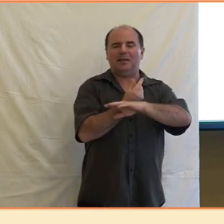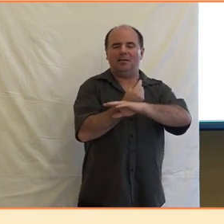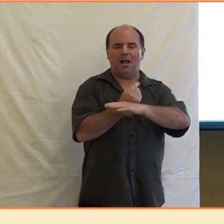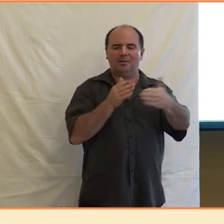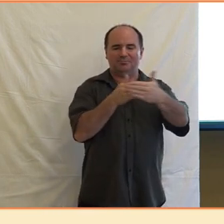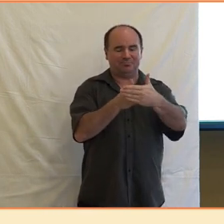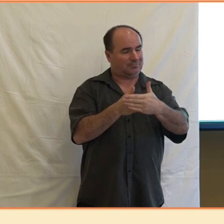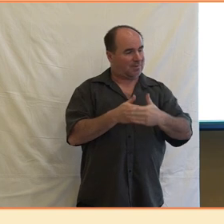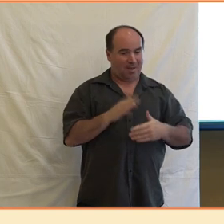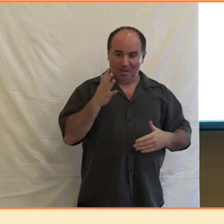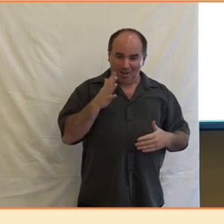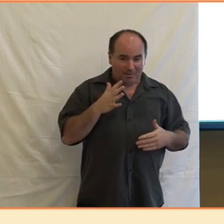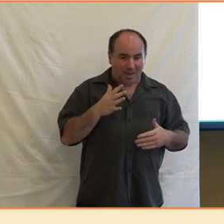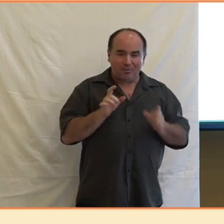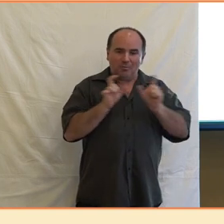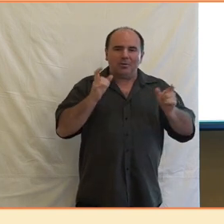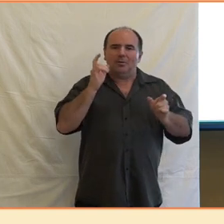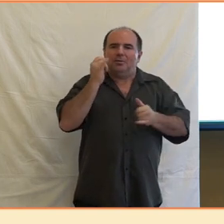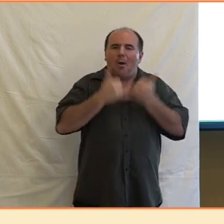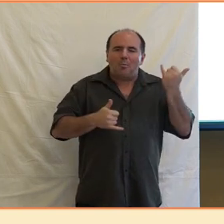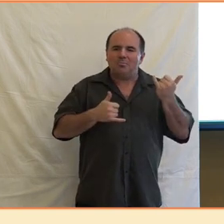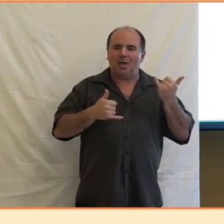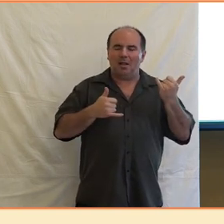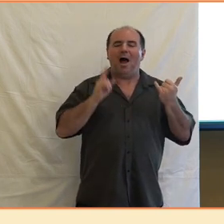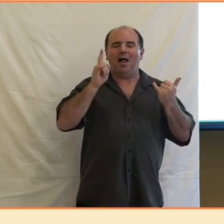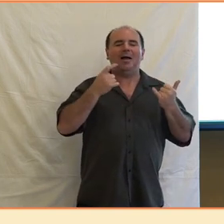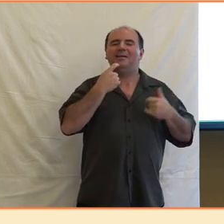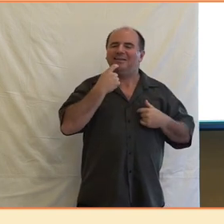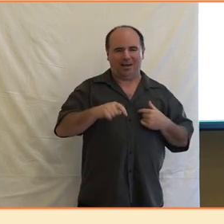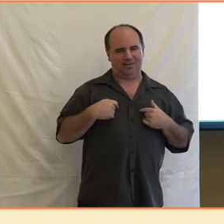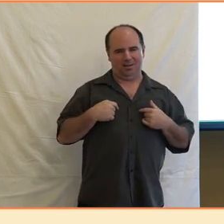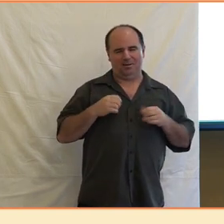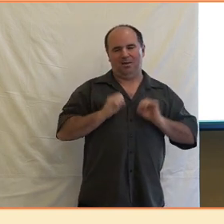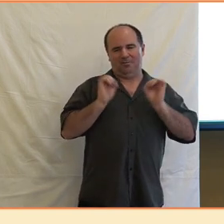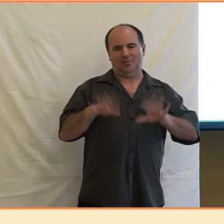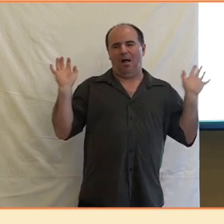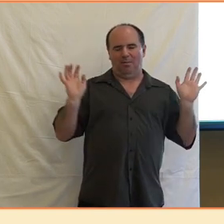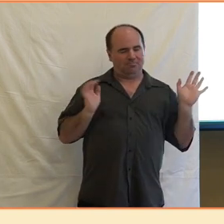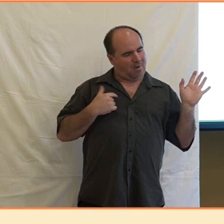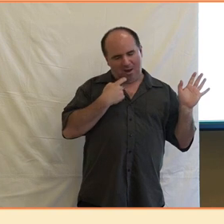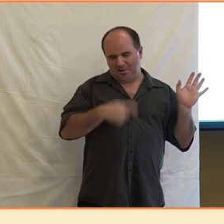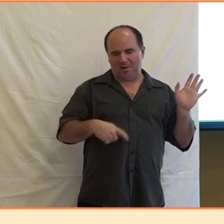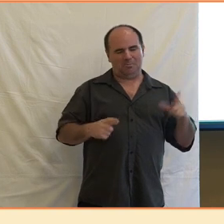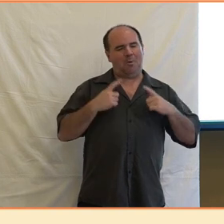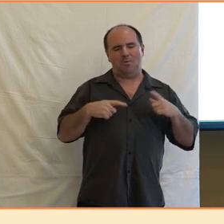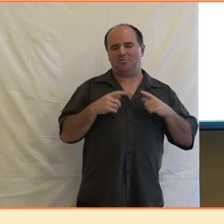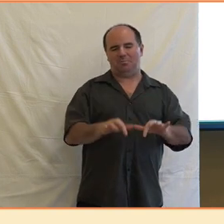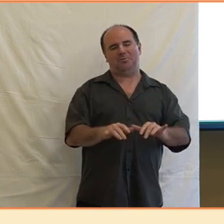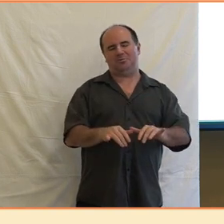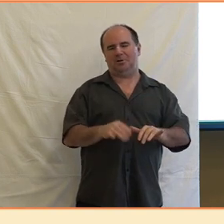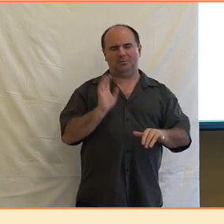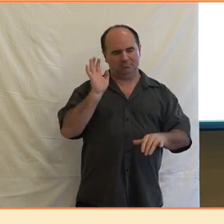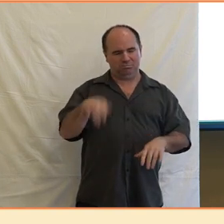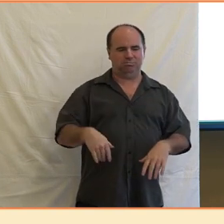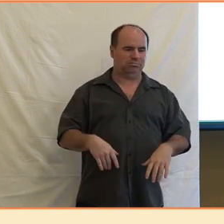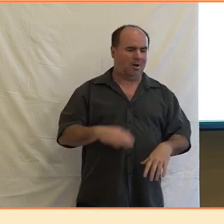s technologiemi, ale že se dobrovolně některých vzdal. A tady nakonec usoudil, že mu to za to nestojí, že by to stálo